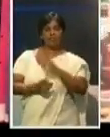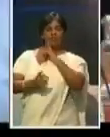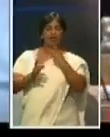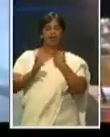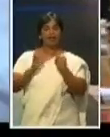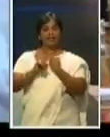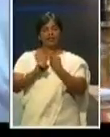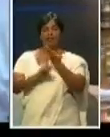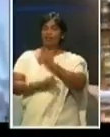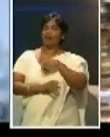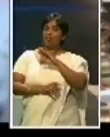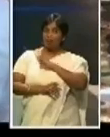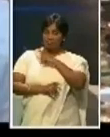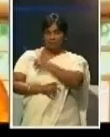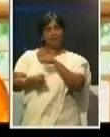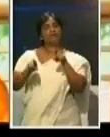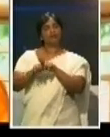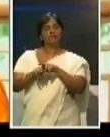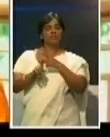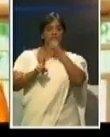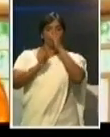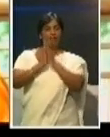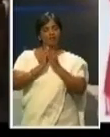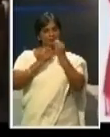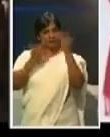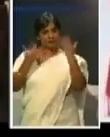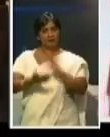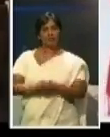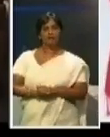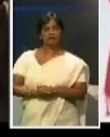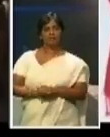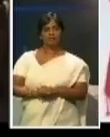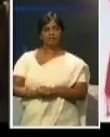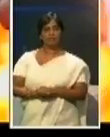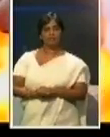පූජ්‍ය කිරින්දේ අස්සජි ස්වාමීන් වහන්සේ ආගමික වතාවත් සිදු කළා.